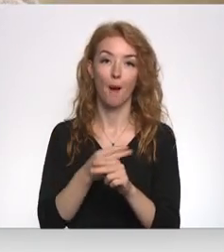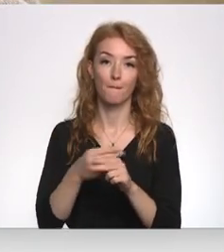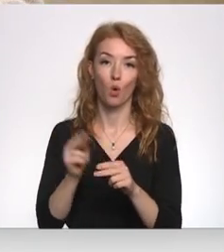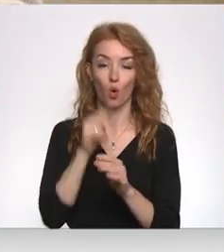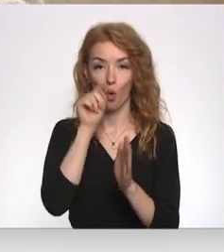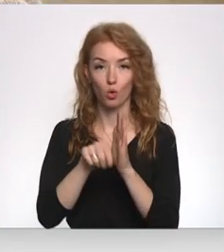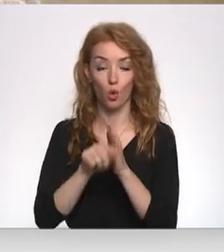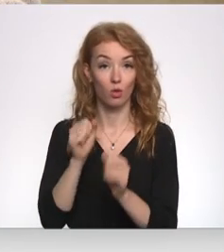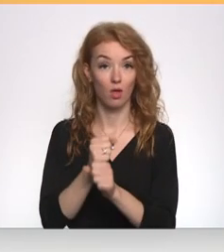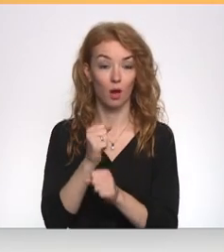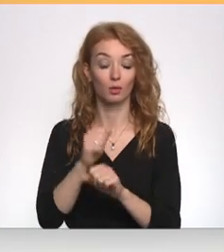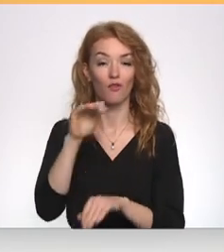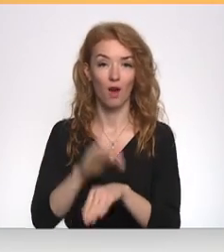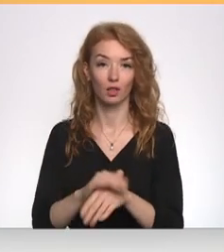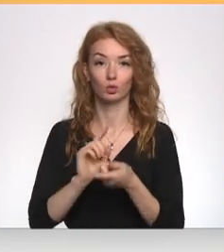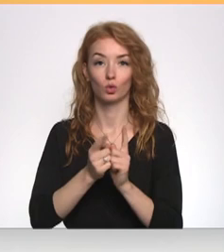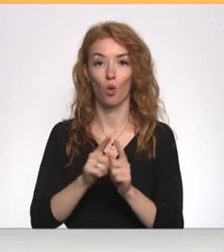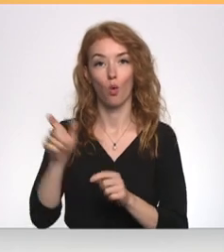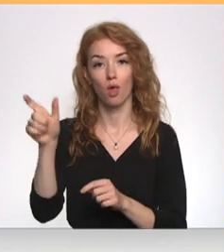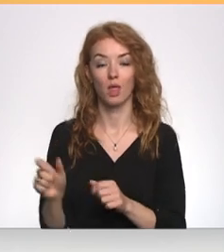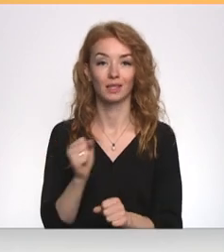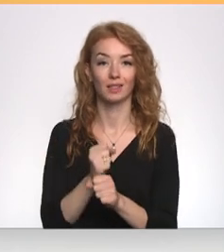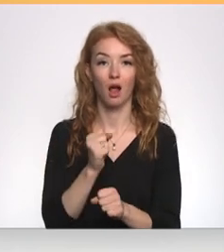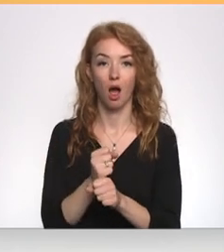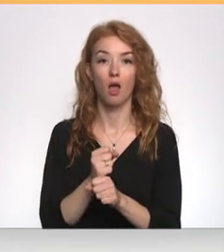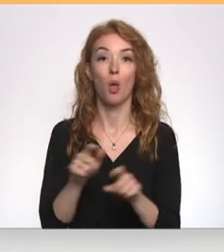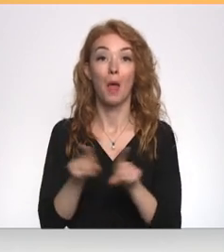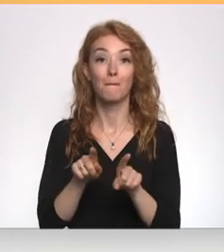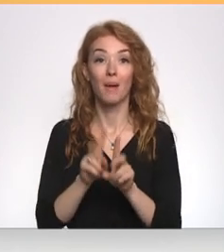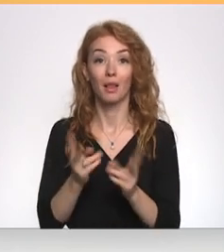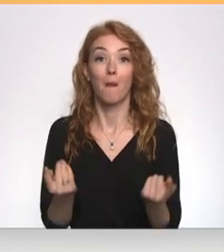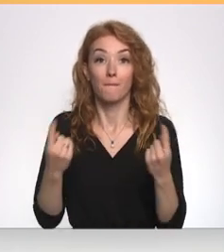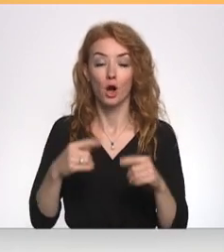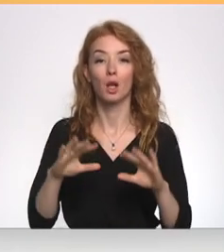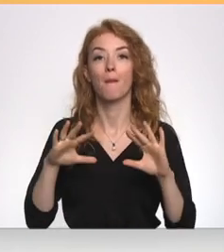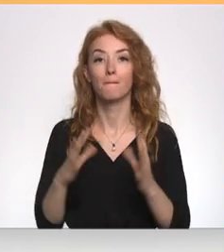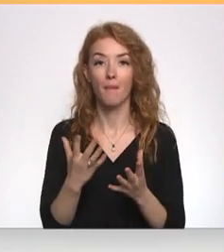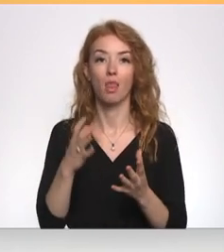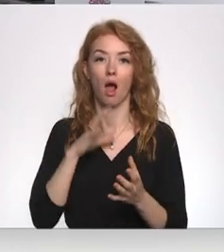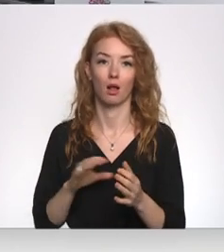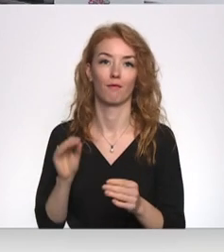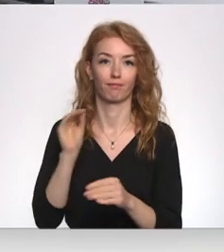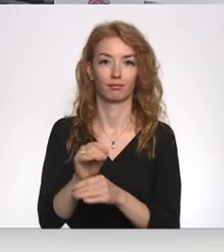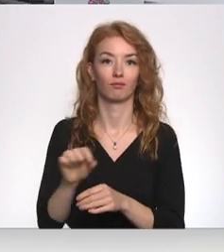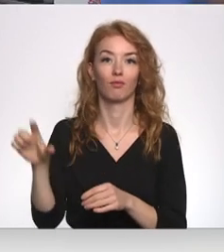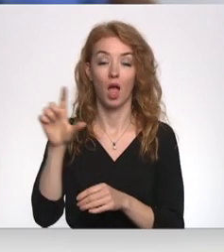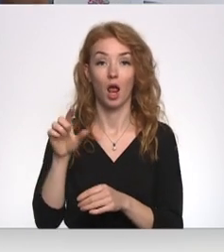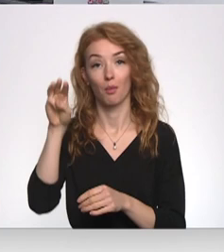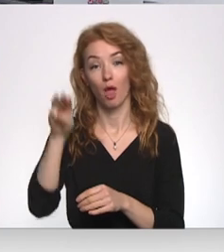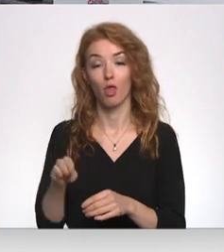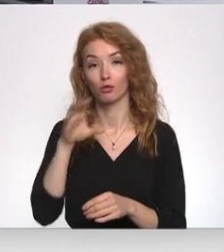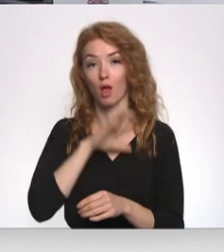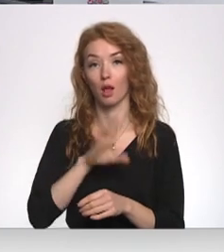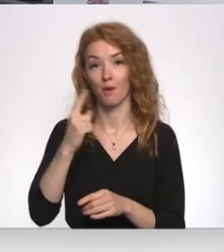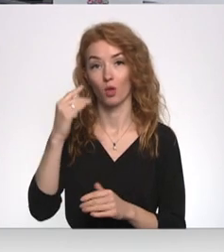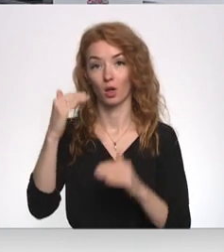kontroldarbus. Faktiski skolotāji strādātu tikpat daudz, cik pašreiz, bet saņemtu vairāk. Mēneša alga par